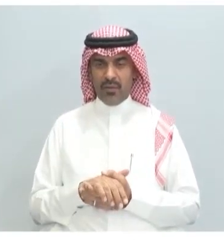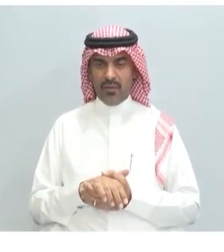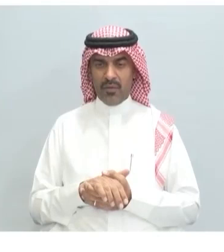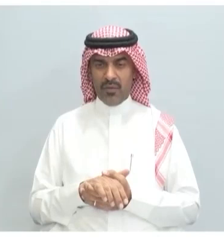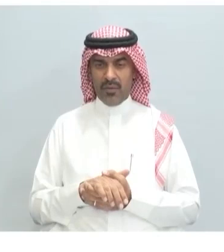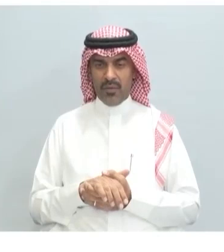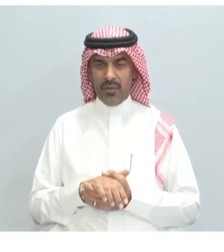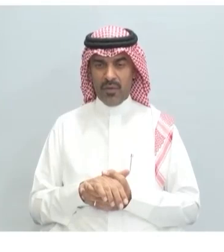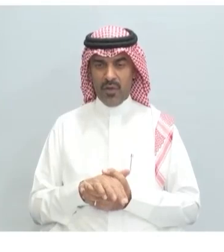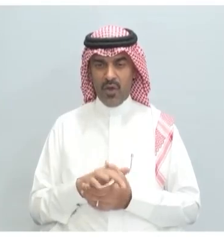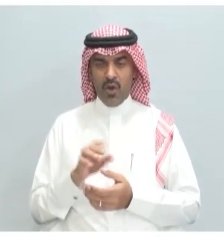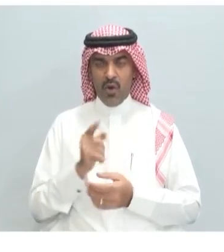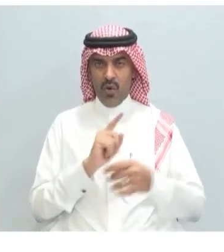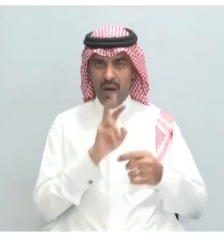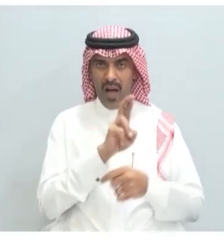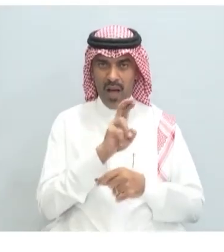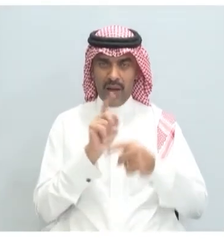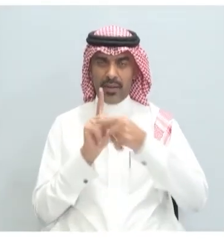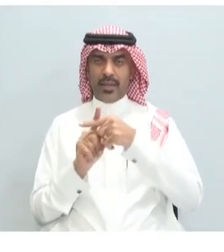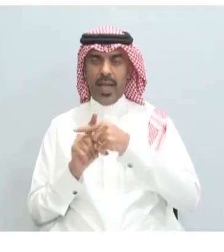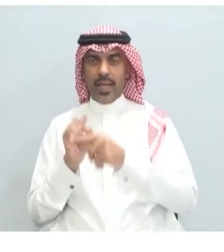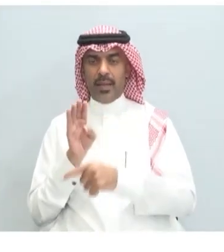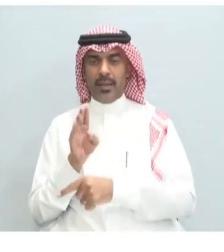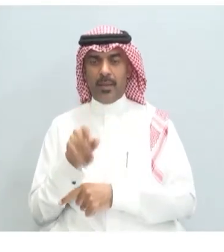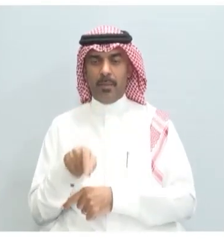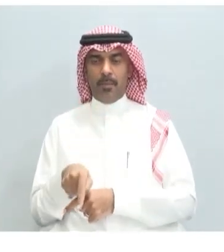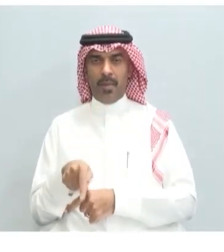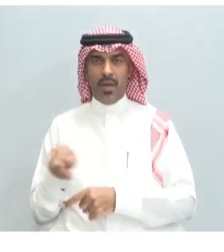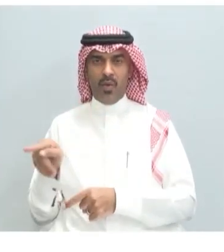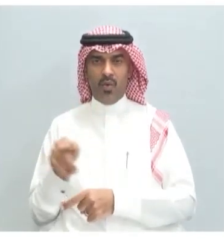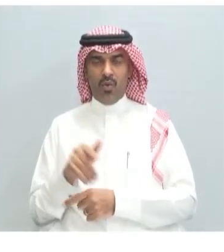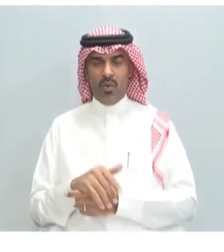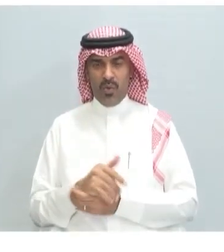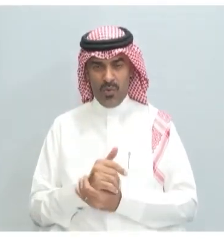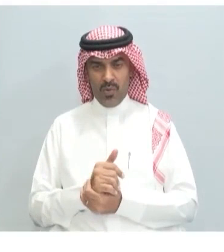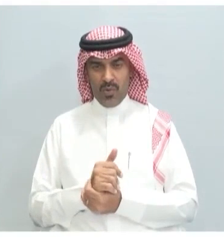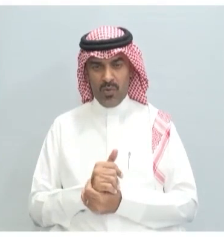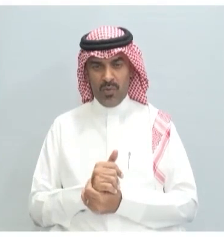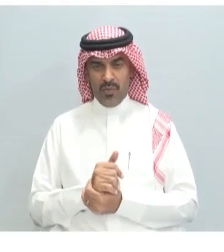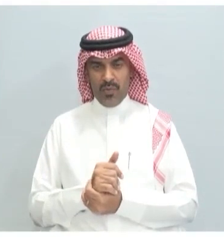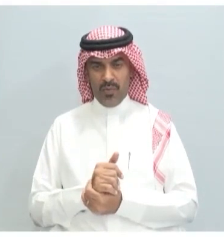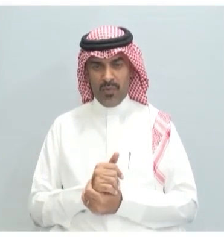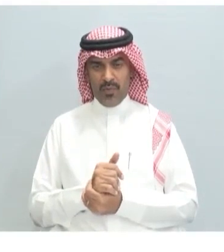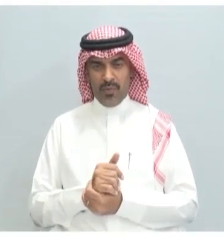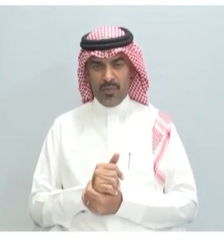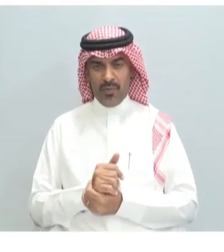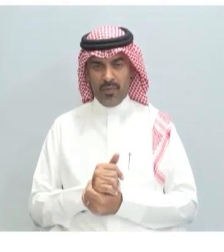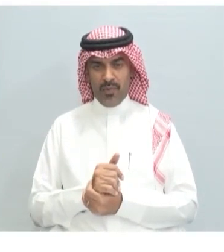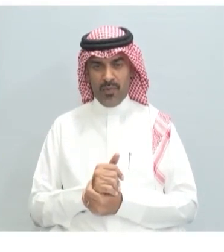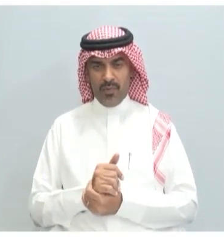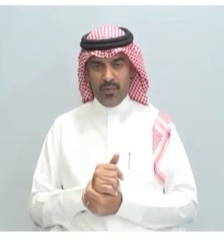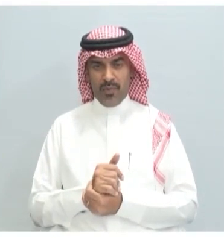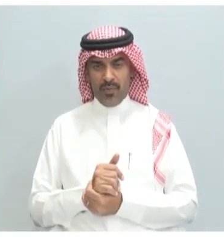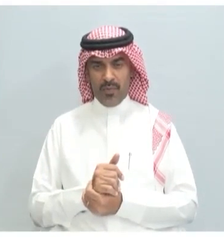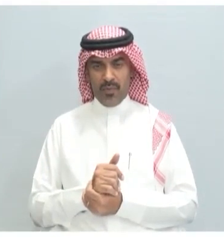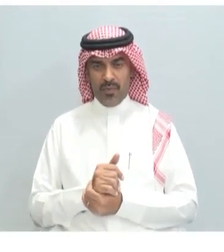زائدا احتمال البي بهذه الصوره فهذه هي البي عشان ما نلخبط خليها اف ش رايكم